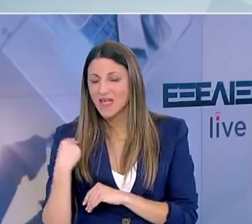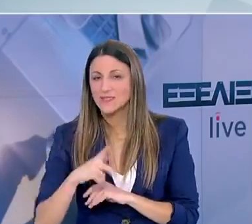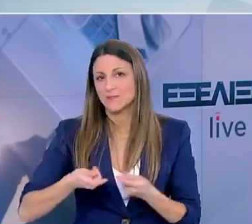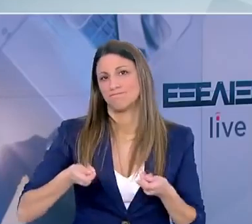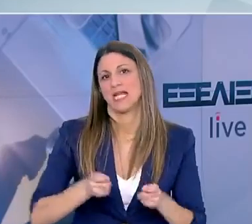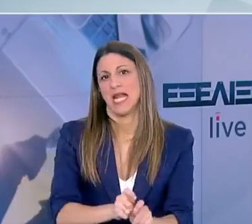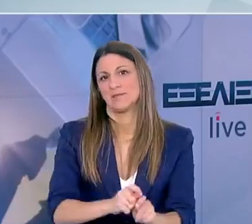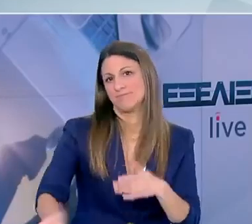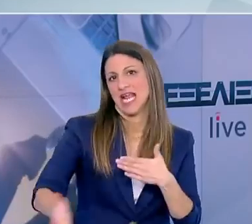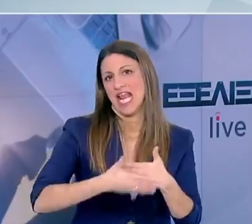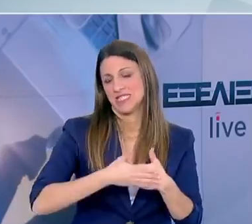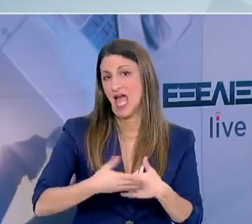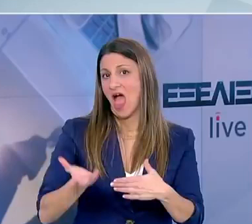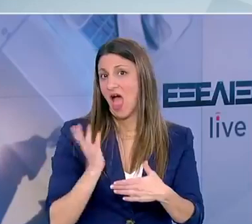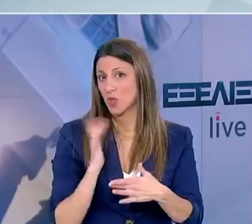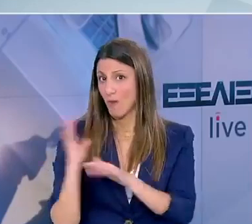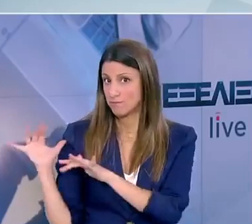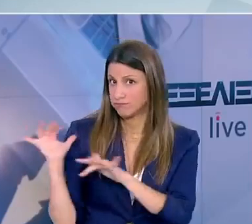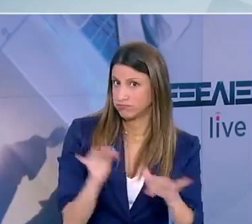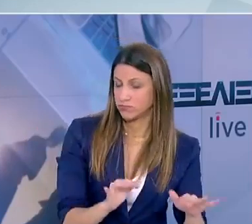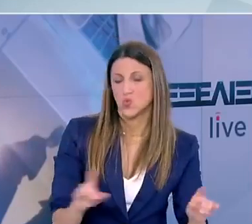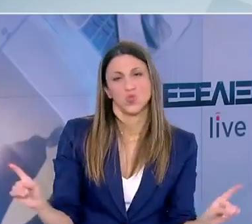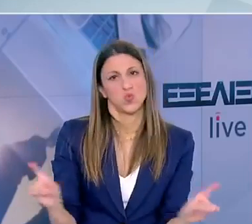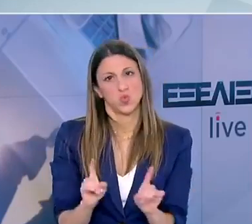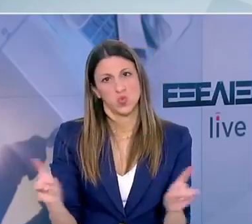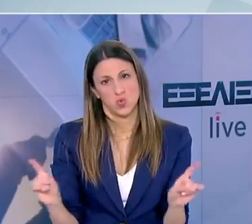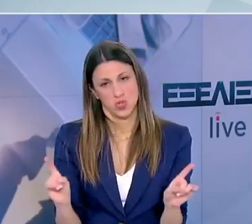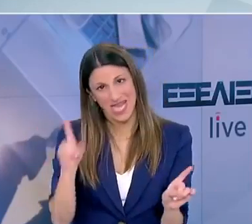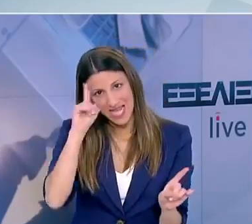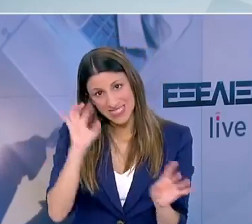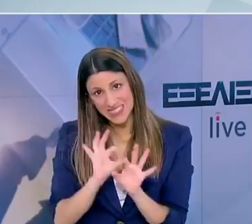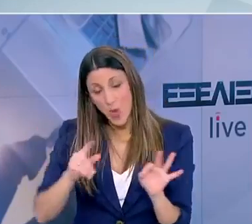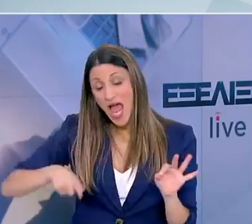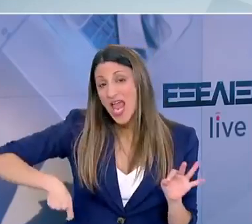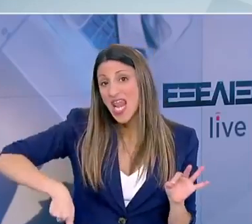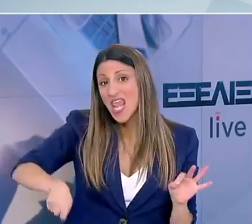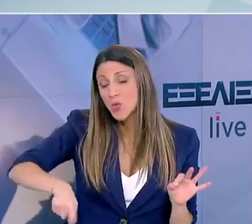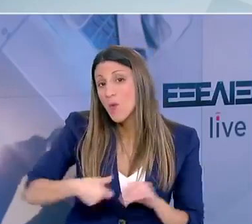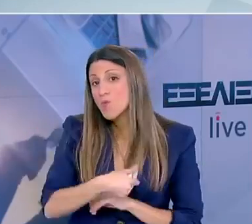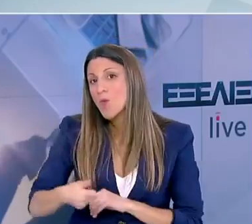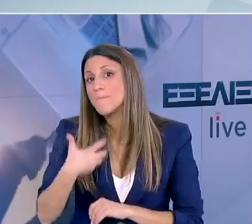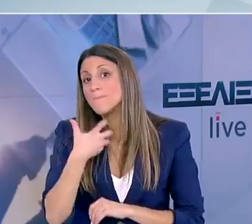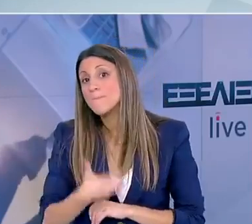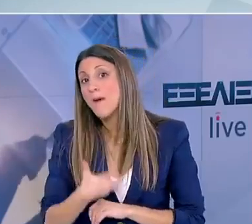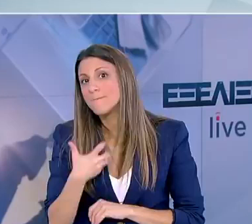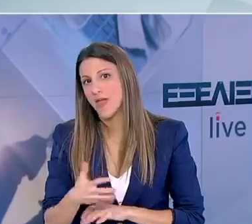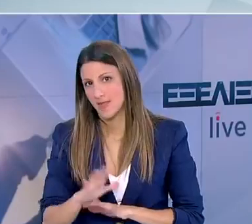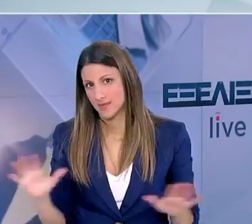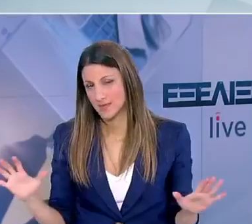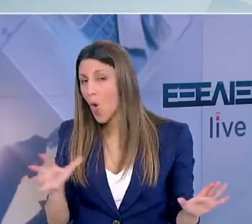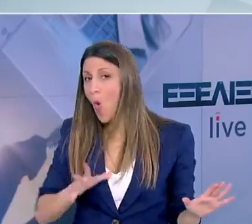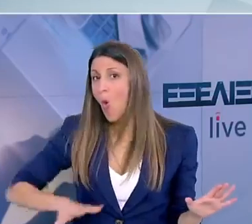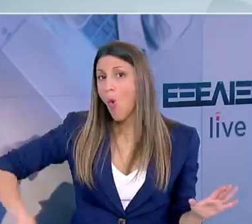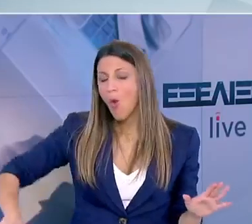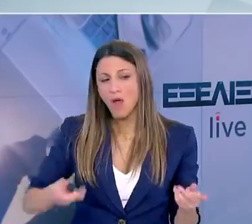πιστούς. Θέλω να συμπληρώσω ότι, και να είναι απολύτως σαφές, ότι οι χώροι λατρείας παραμένουν όλοι κλειστοί